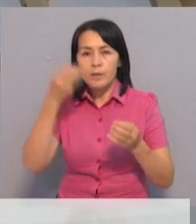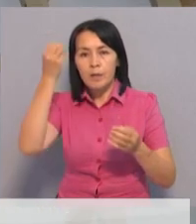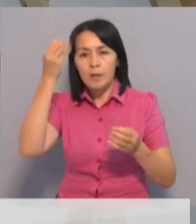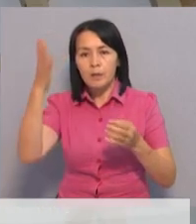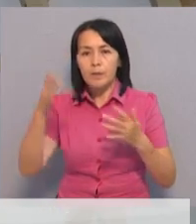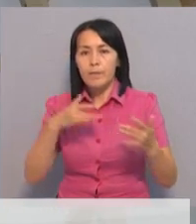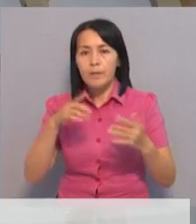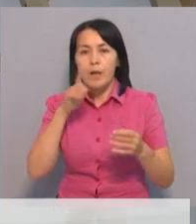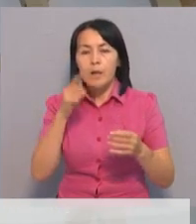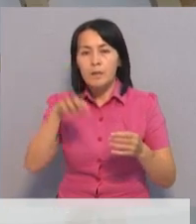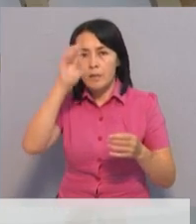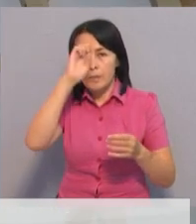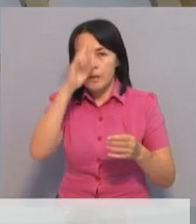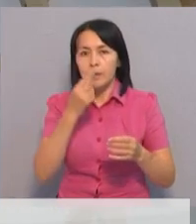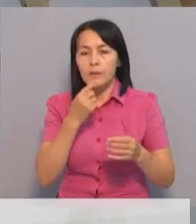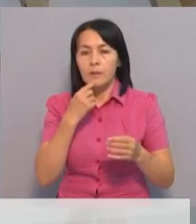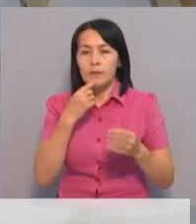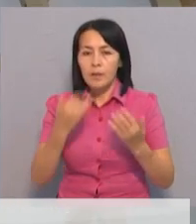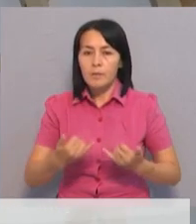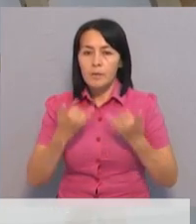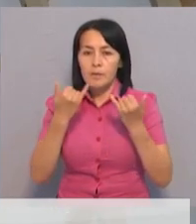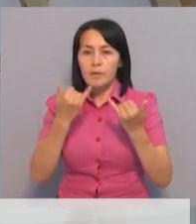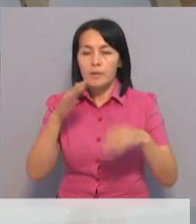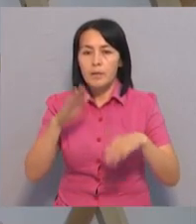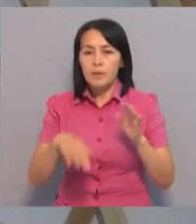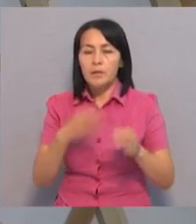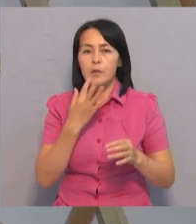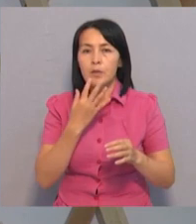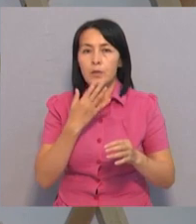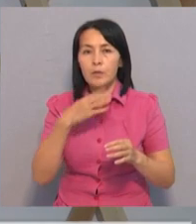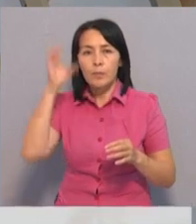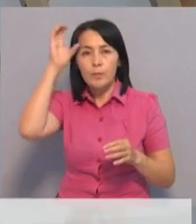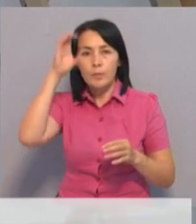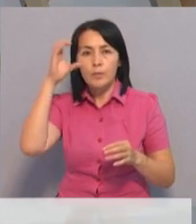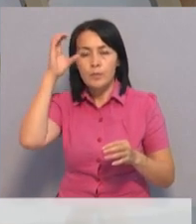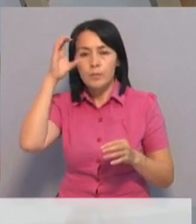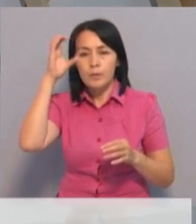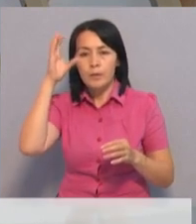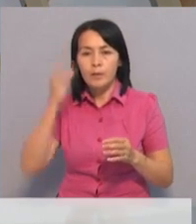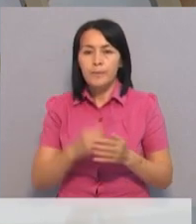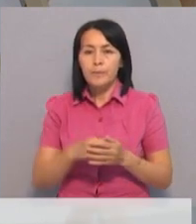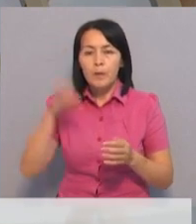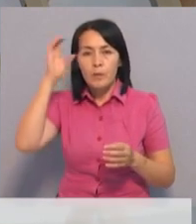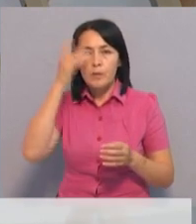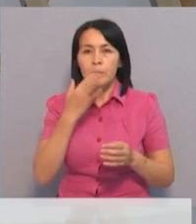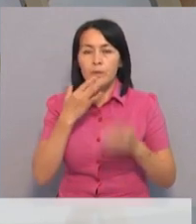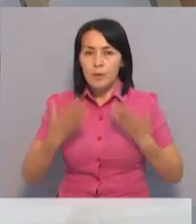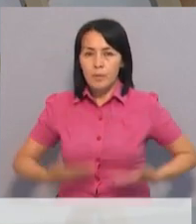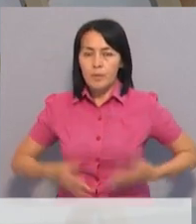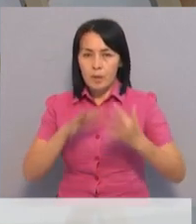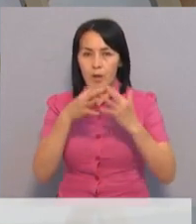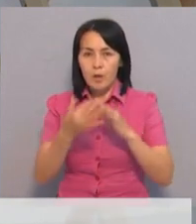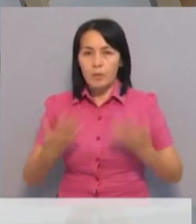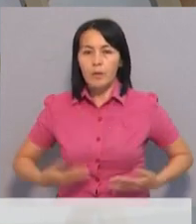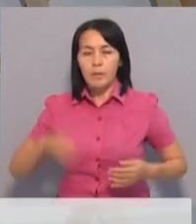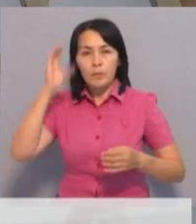жастың мемлекеттік тілге деген ықыласы ерекше. Менің негізі өзі ұлтым өзбек болып келеді. Бірыңғай өзбектер, өзбек ұлты мекендейтін ауылда туып өскенмін,